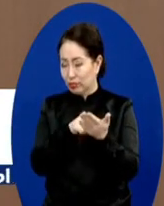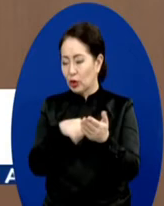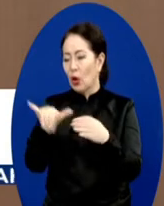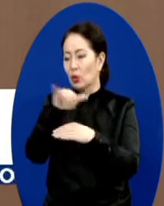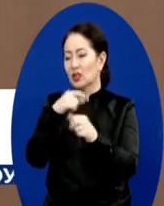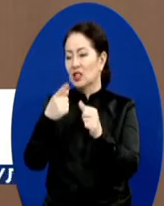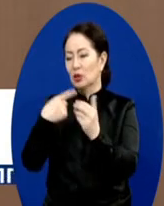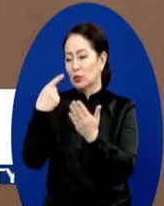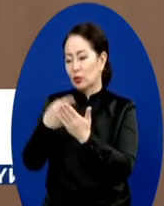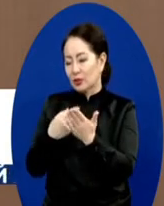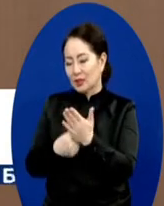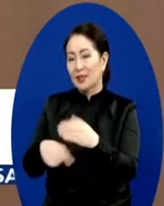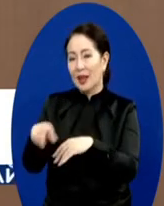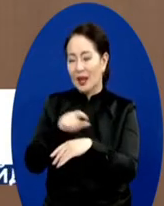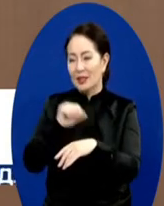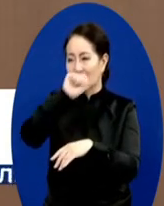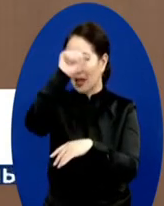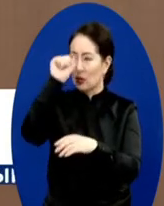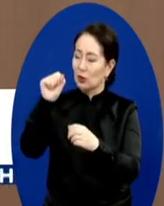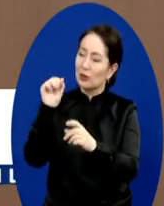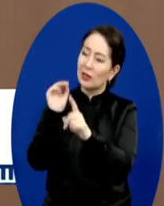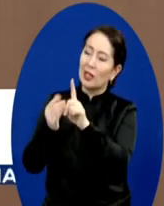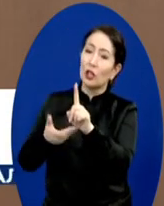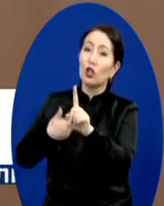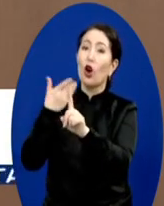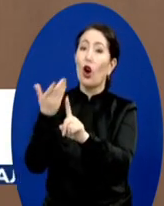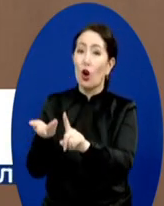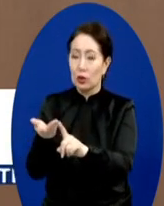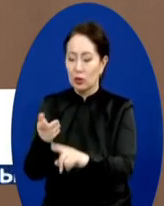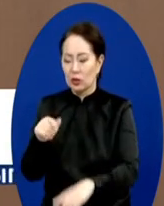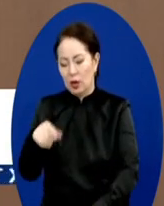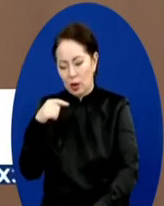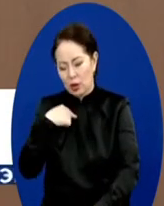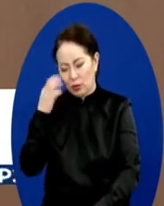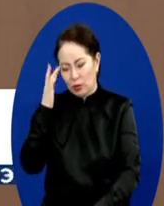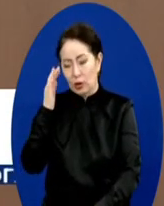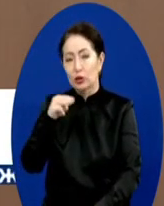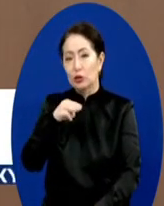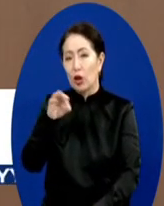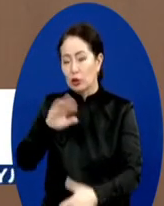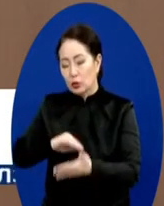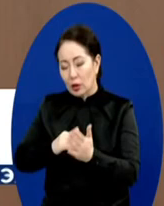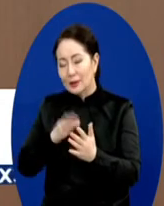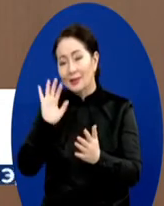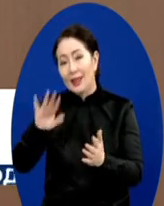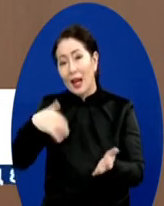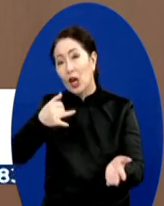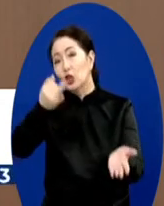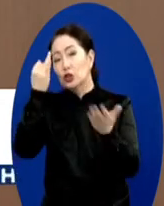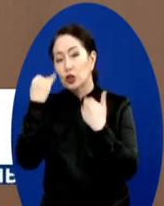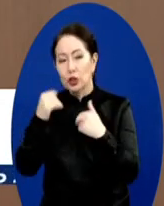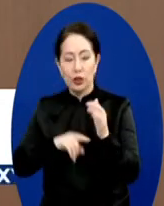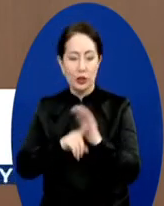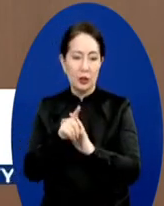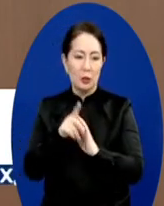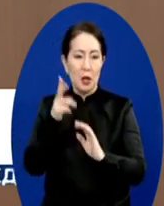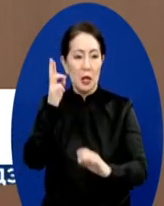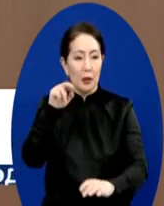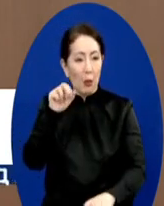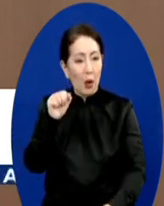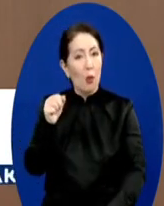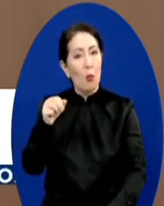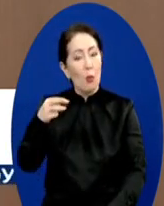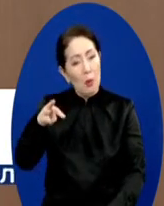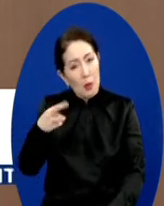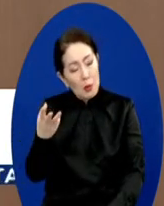бүртгэлийн ерхий газар асуудлыг бол бас ахаа тавина. За тэгэхээр бол тооцоолж байгаагаар бол ирэх 7 хоногийн ихэр буюу нэгдэх ба хоёрдох